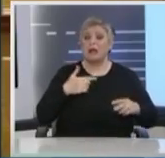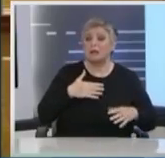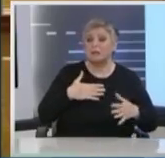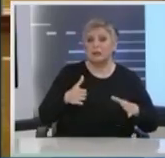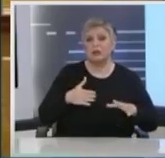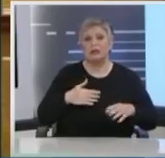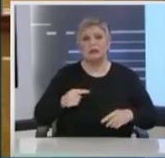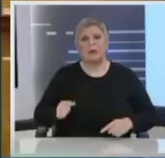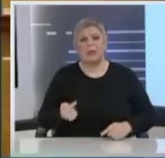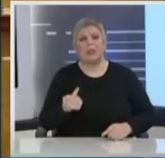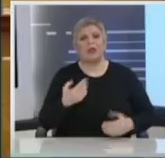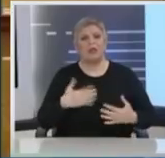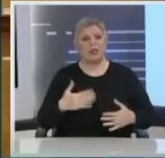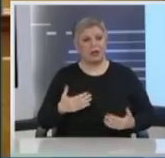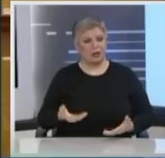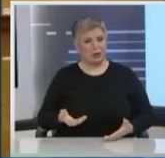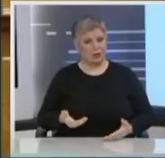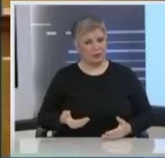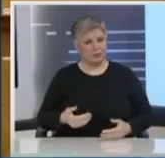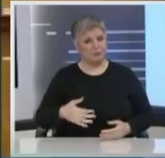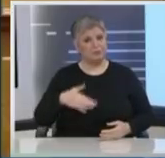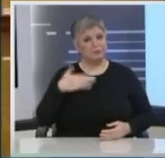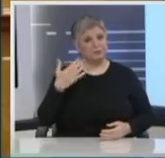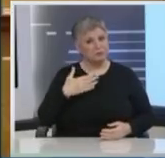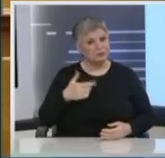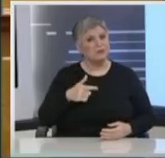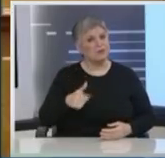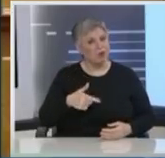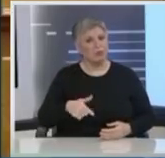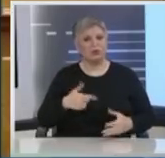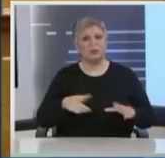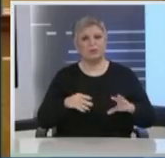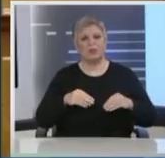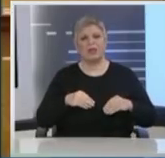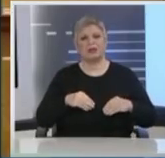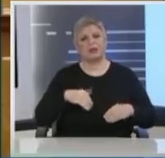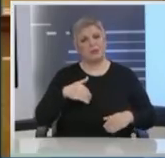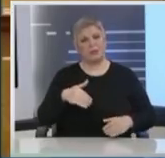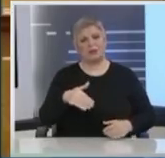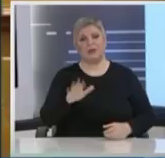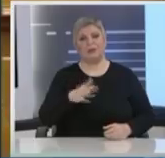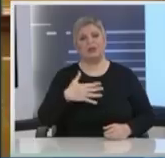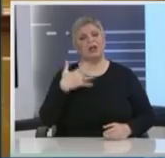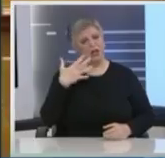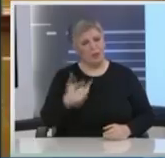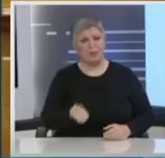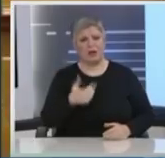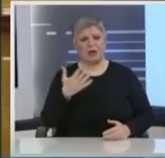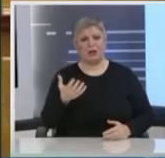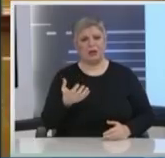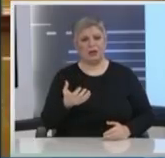Διόρθωσε ο αρχηγός της Δημοτικής Αντιπολιτεύσεως. Και είπε, ναι, υπάρχει σκάνδαλο Νοβάρτης. Και φυσικά υπάρχει σκάνδαλο